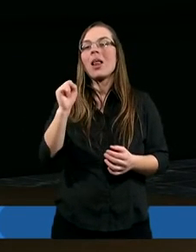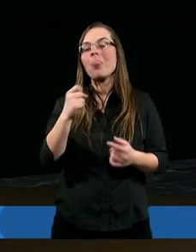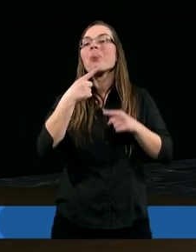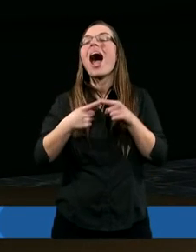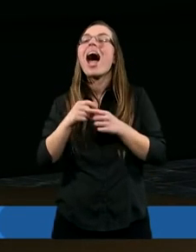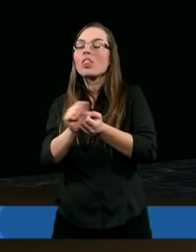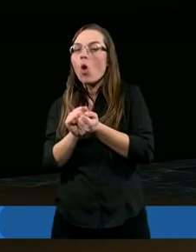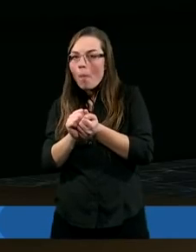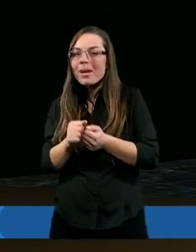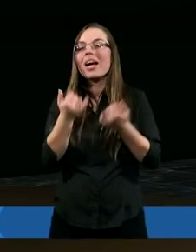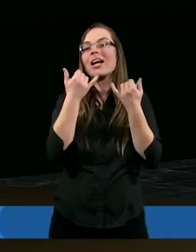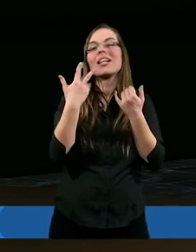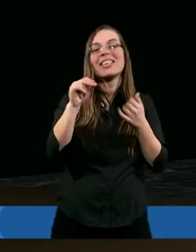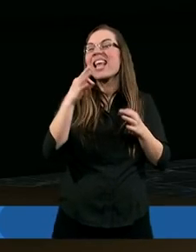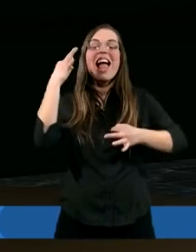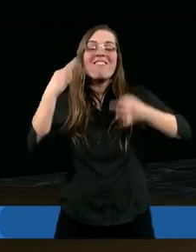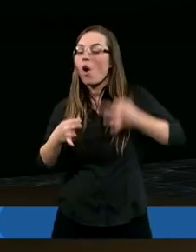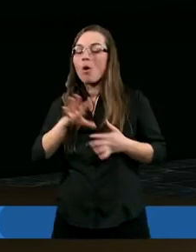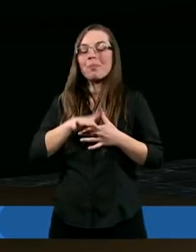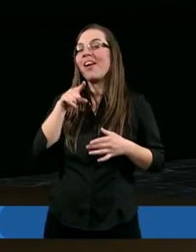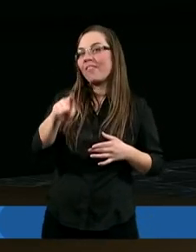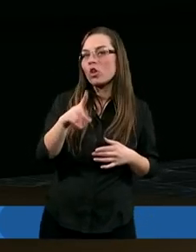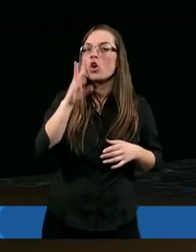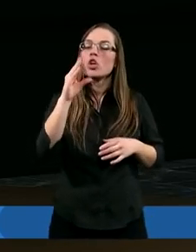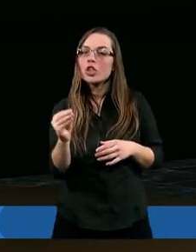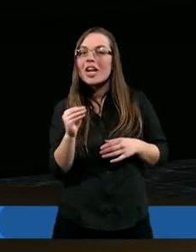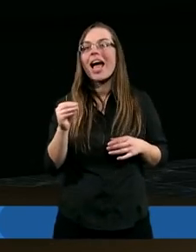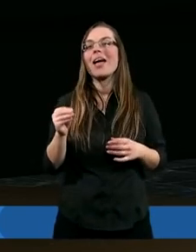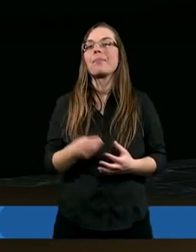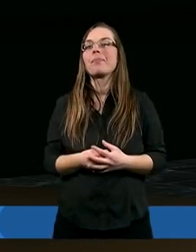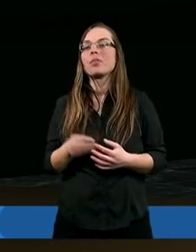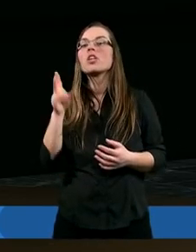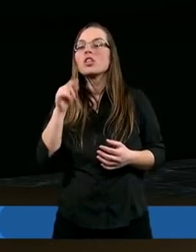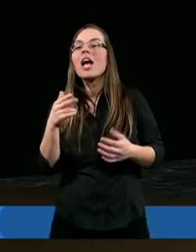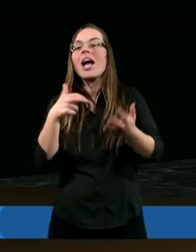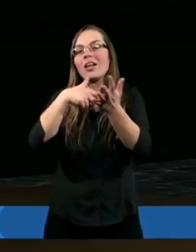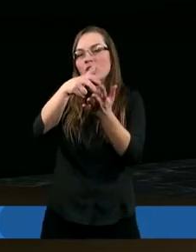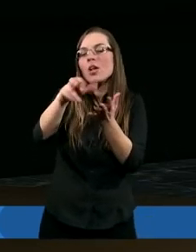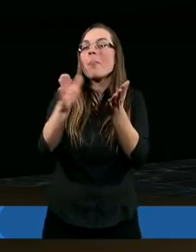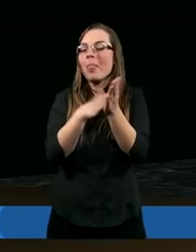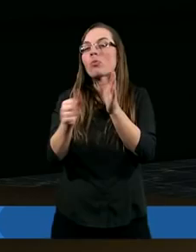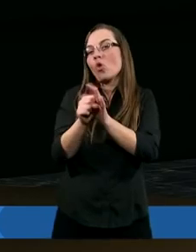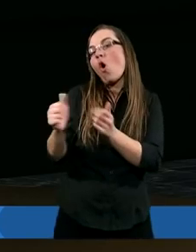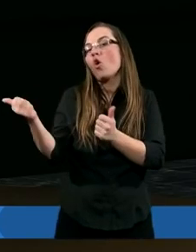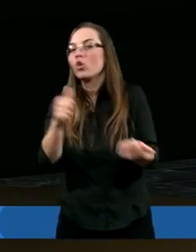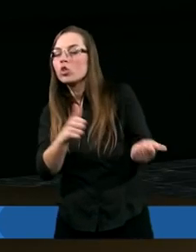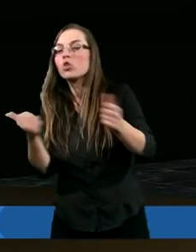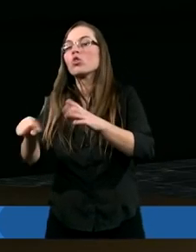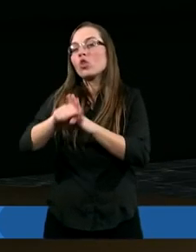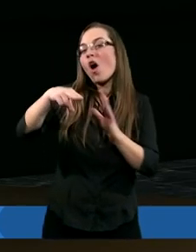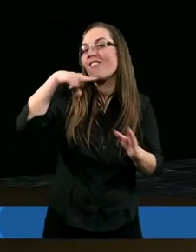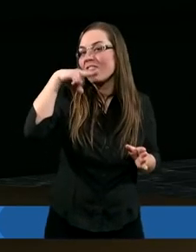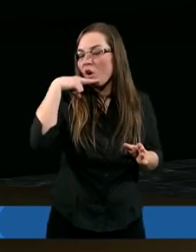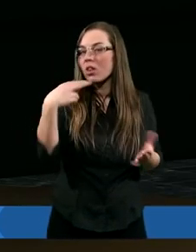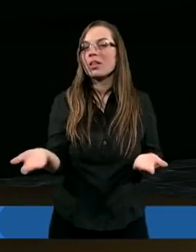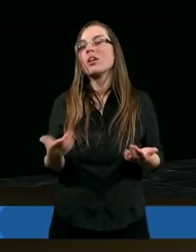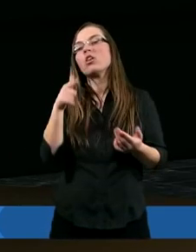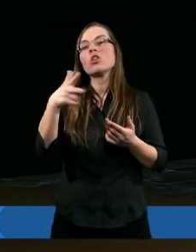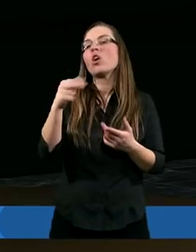Natomiast i nie wątpię, że to, że idziemy do chrztu, do wody,